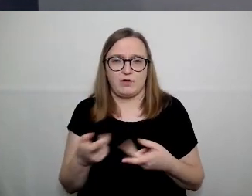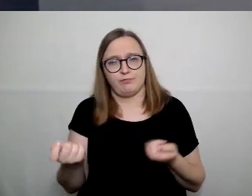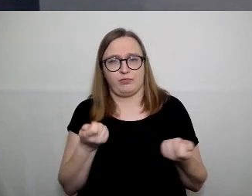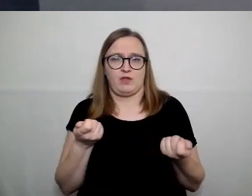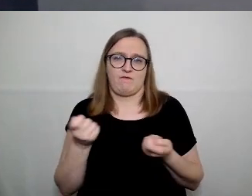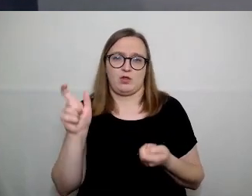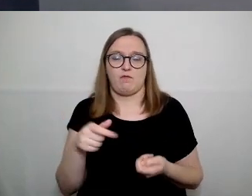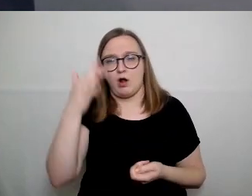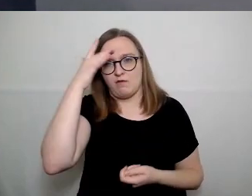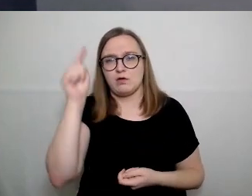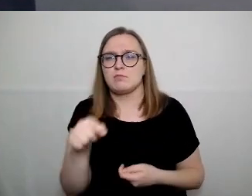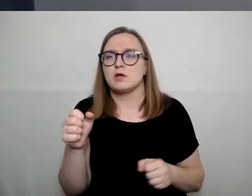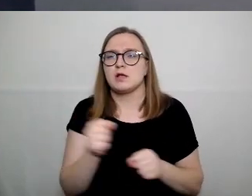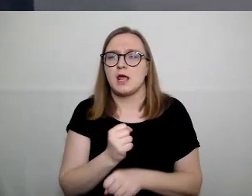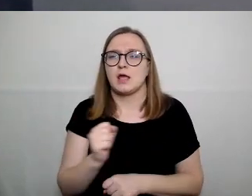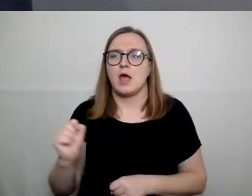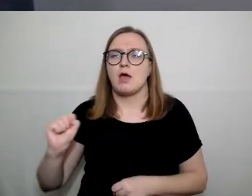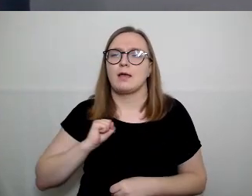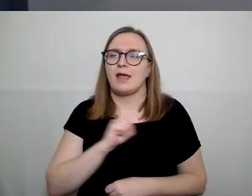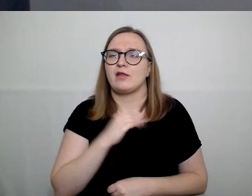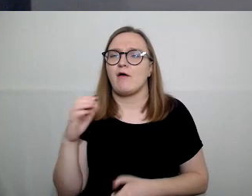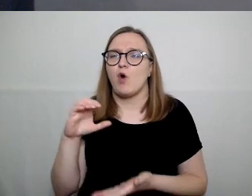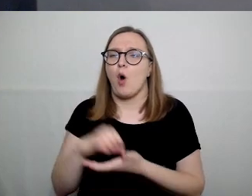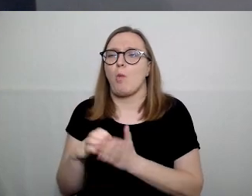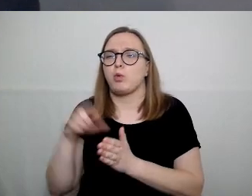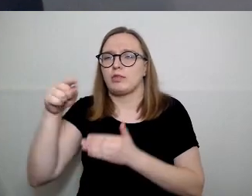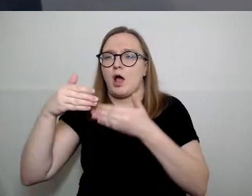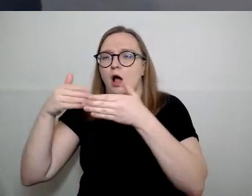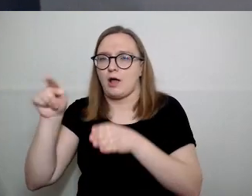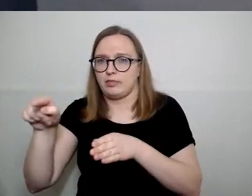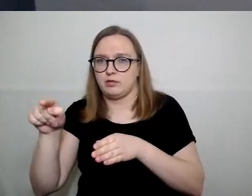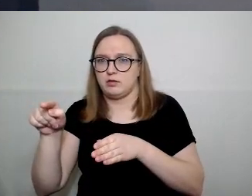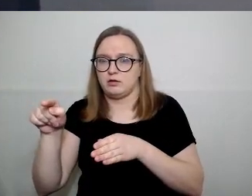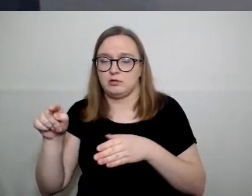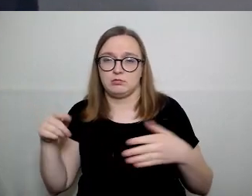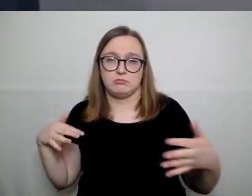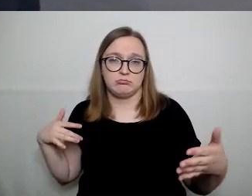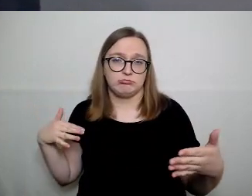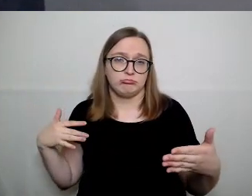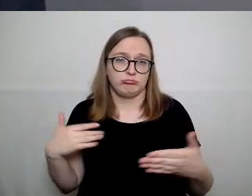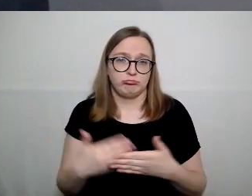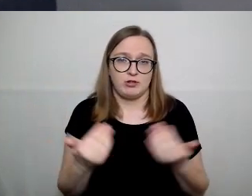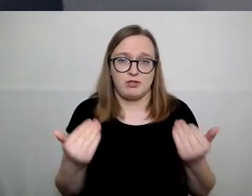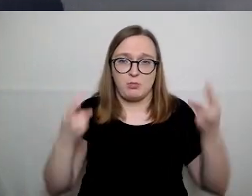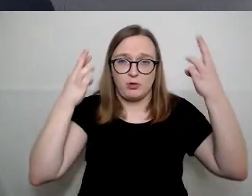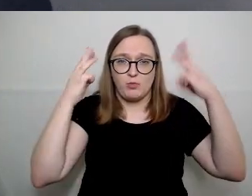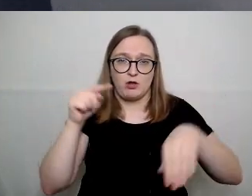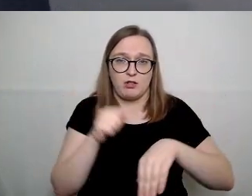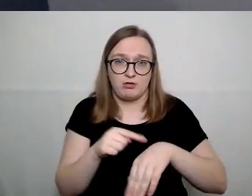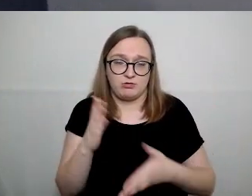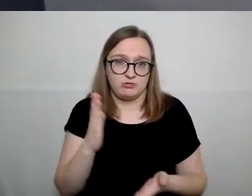įkurti gydytojams butus padaryti. Ir žinokit, sėkmingai šiemet, šiais laikais dabar ten vyksta. Šiemet pernai